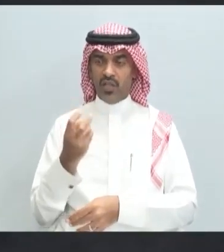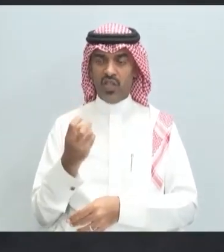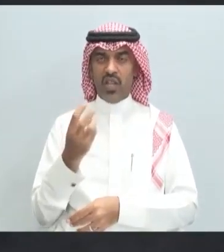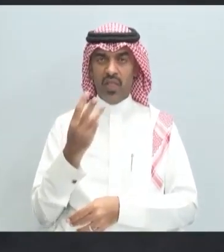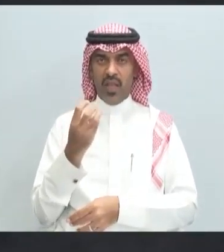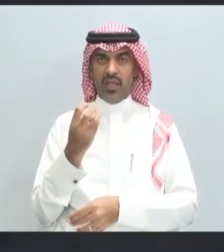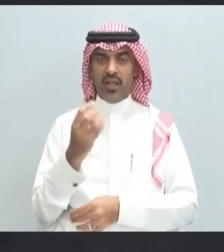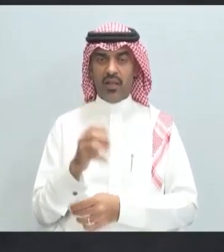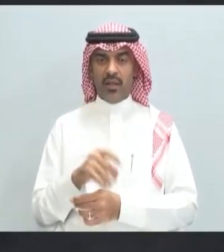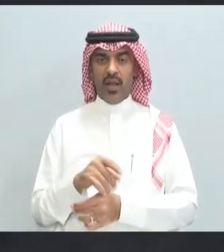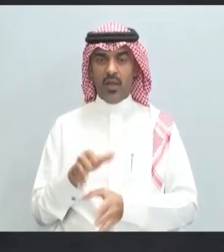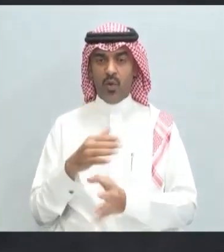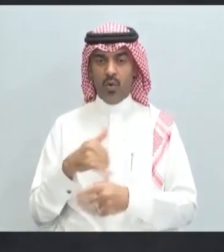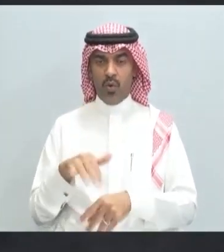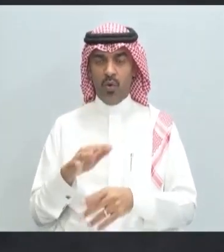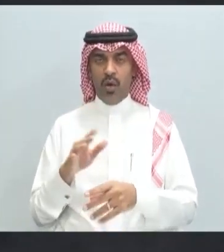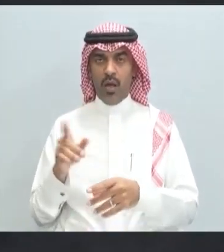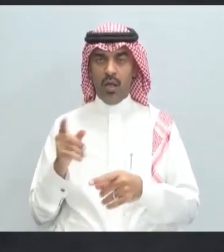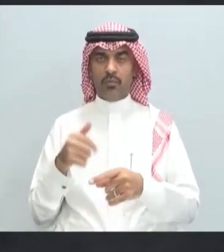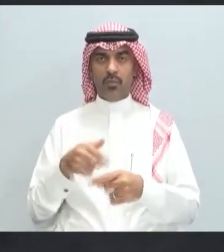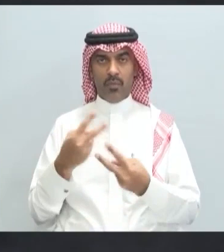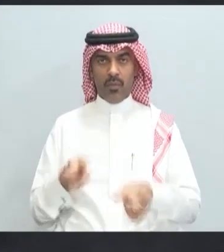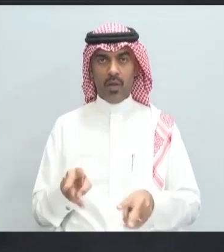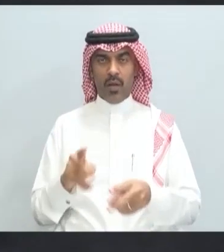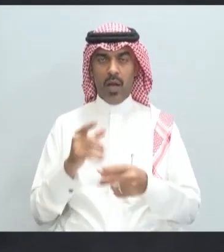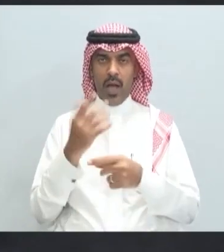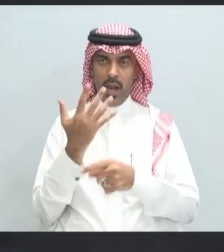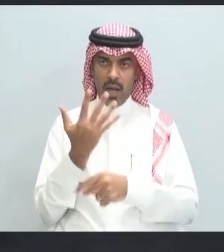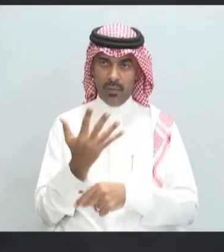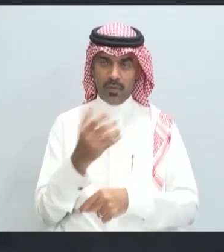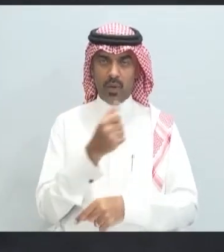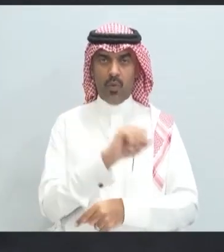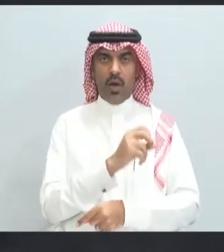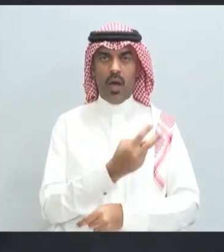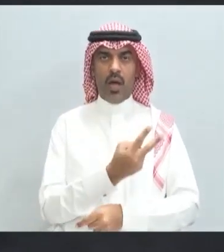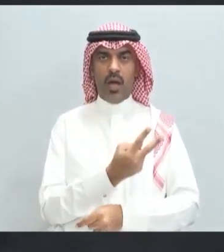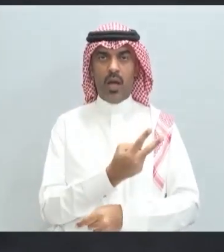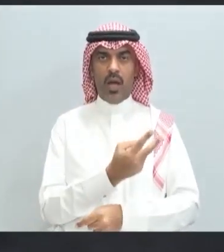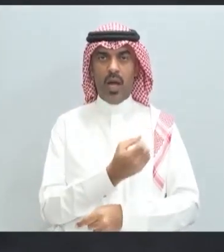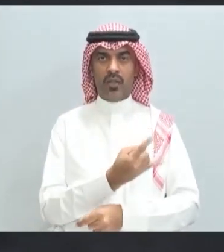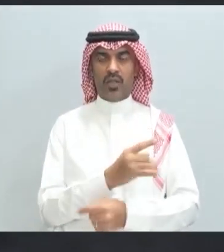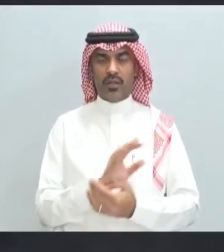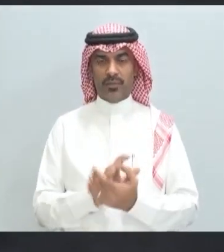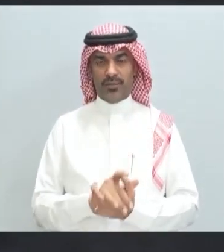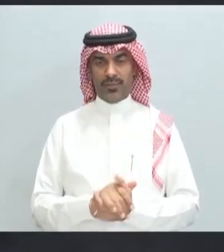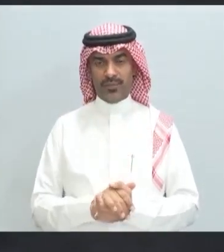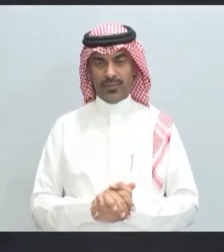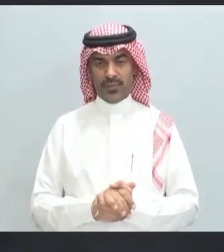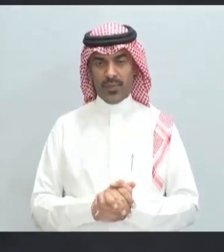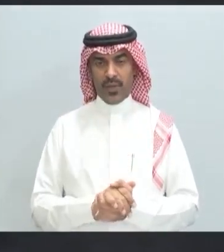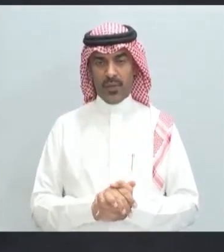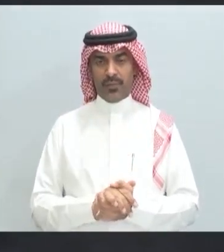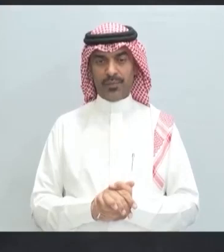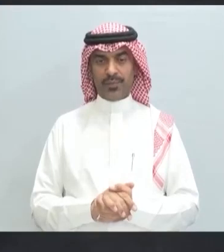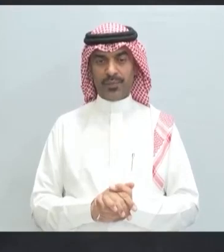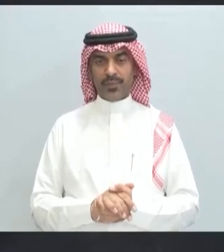30 هذه كلها اعداد ل مضاعفات الع تقبل القسمه على خم وتقبل القسمه على 10 مع انه في عندي اعداد زي ال